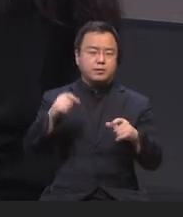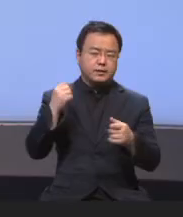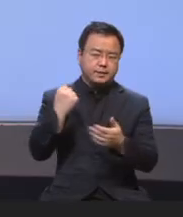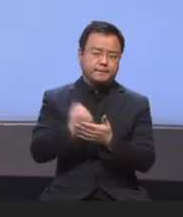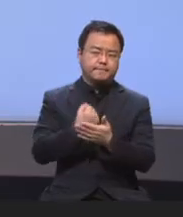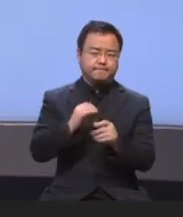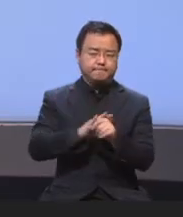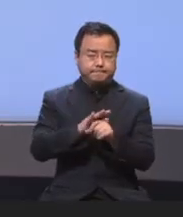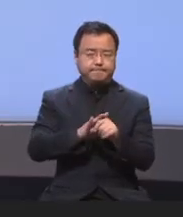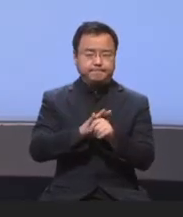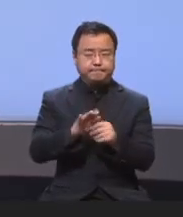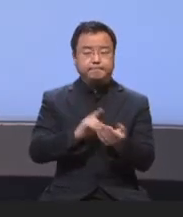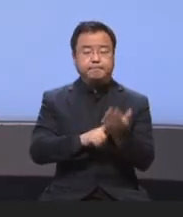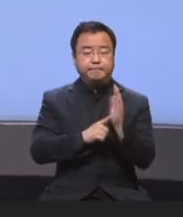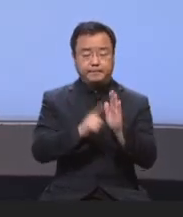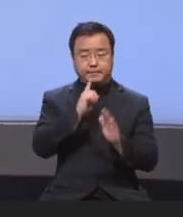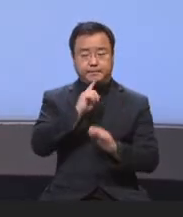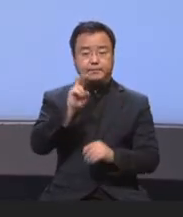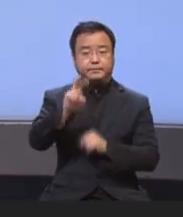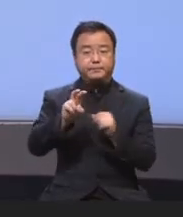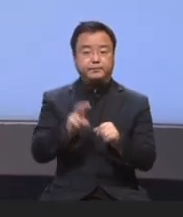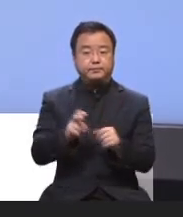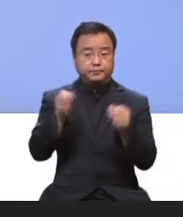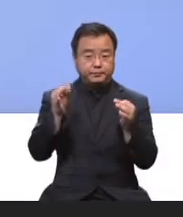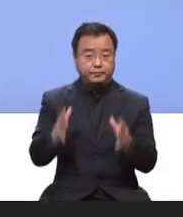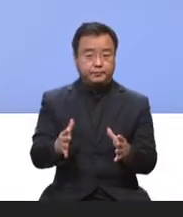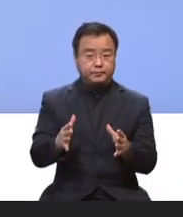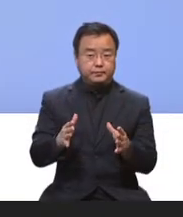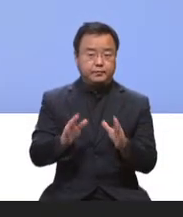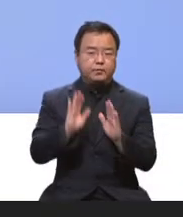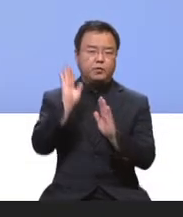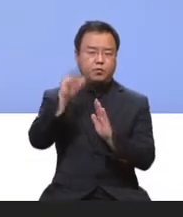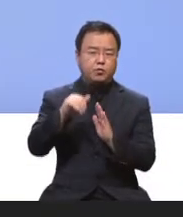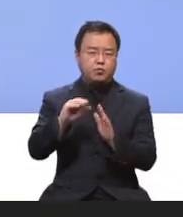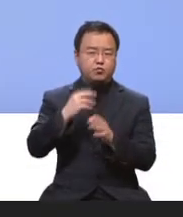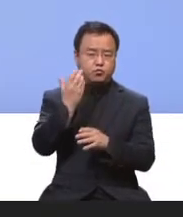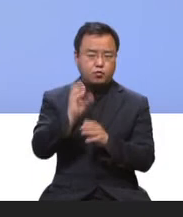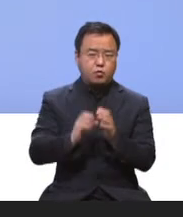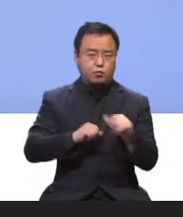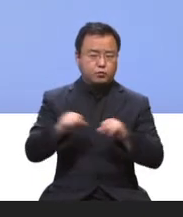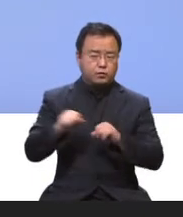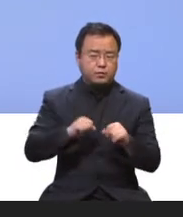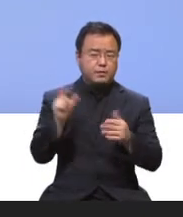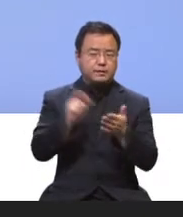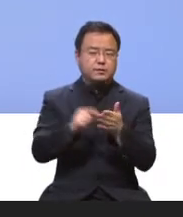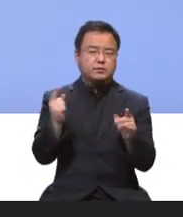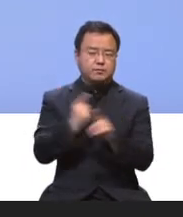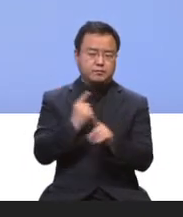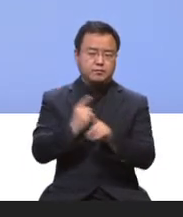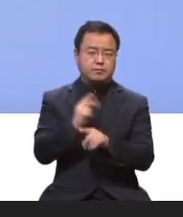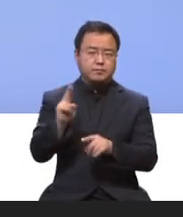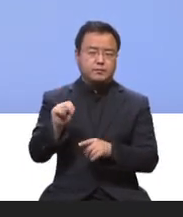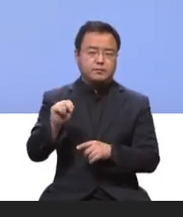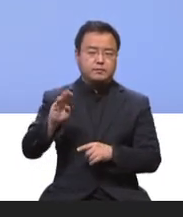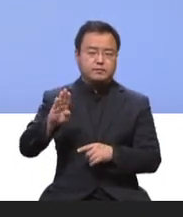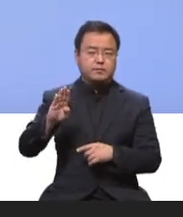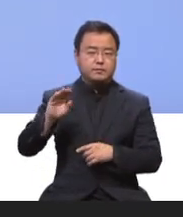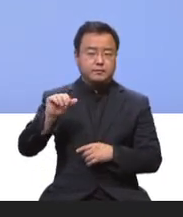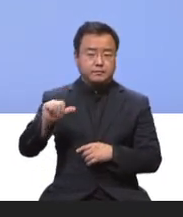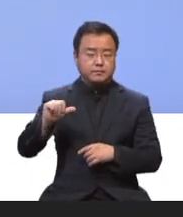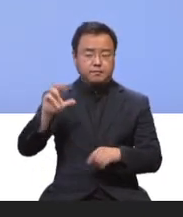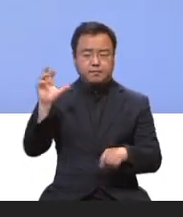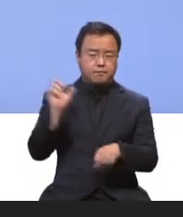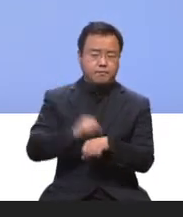네, 그렇습니다. 20년간 코트를 종횡무진 누비면서 각종 기록을 갈아치웠던 NBA의 전설이죠.